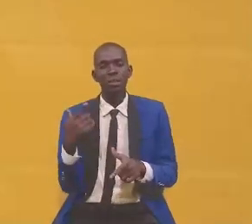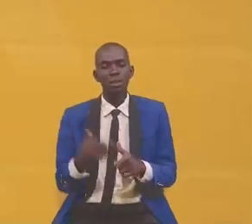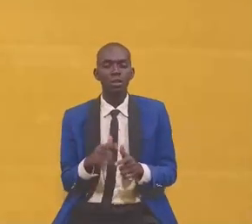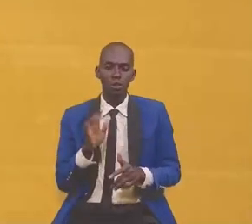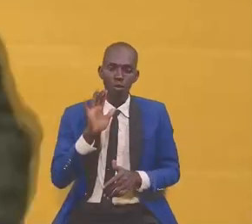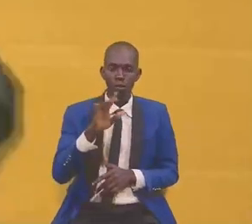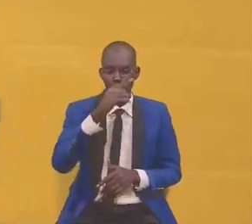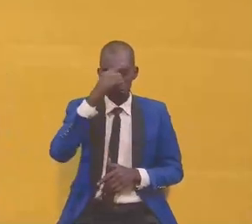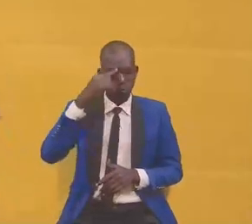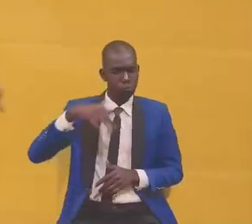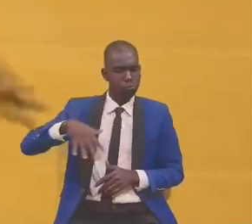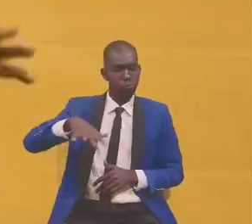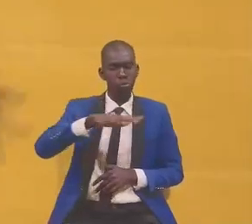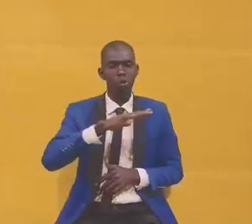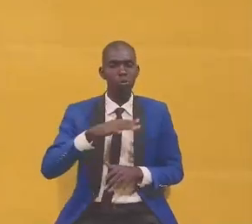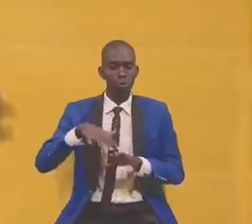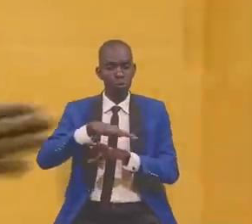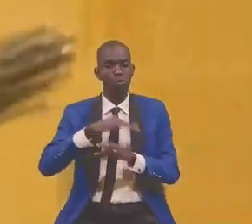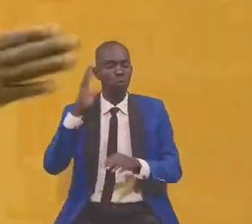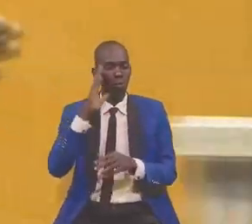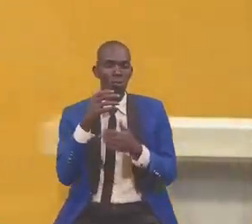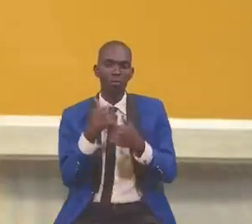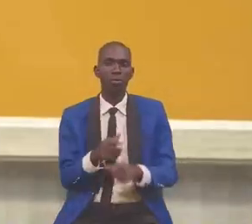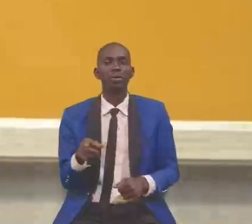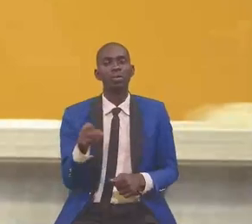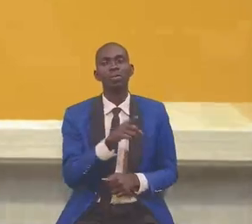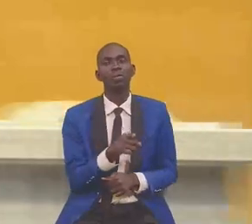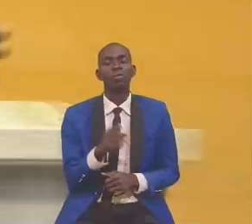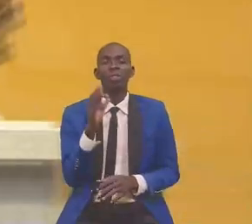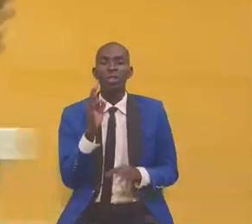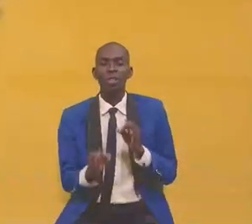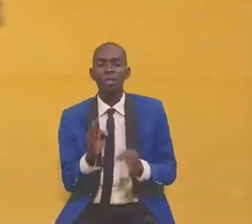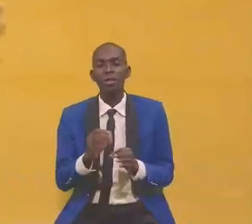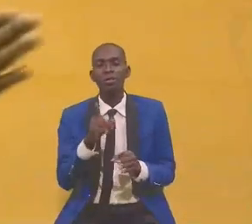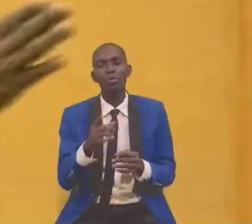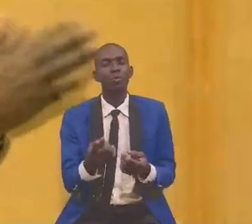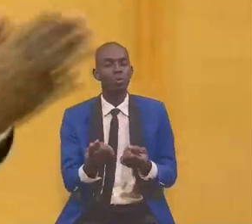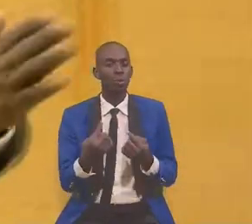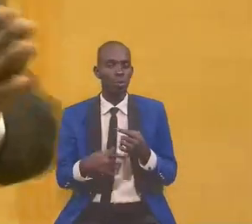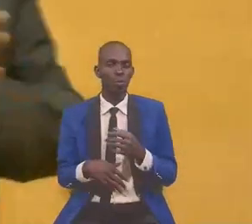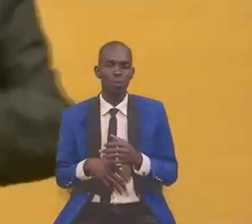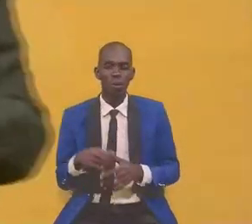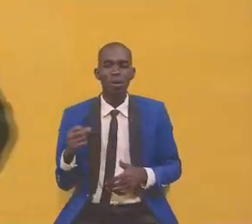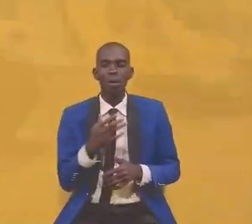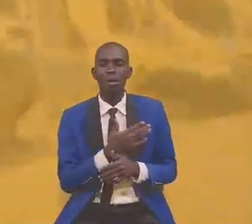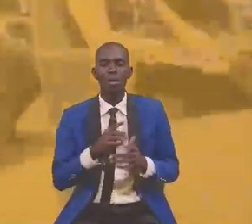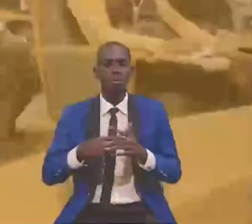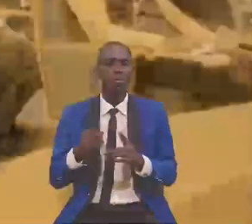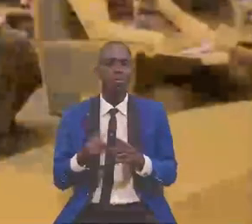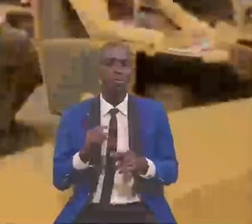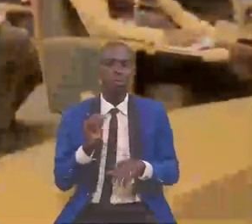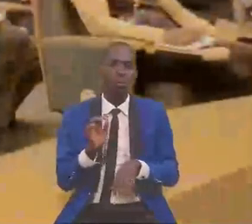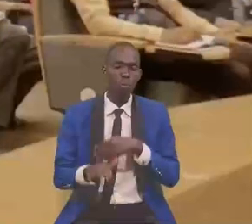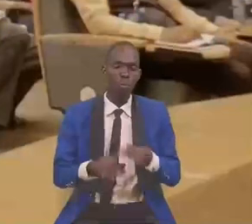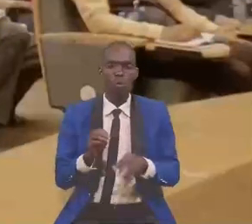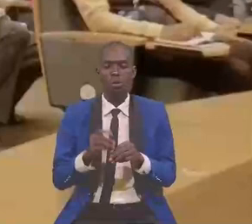lieu caché, et quand tu marches sur le chemin que Dieu a tracé, et tu prêches la bonne